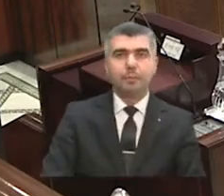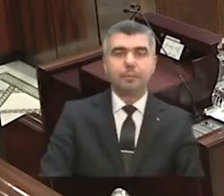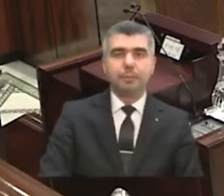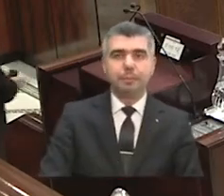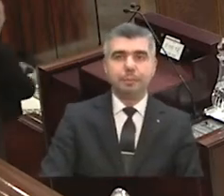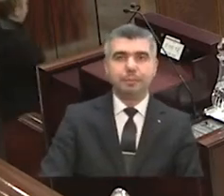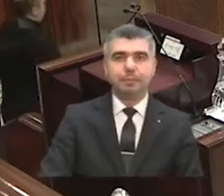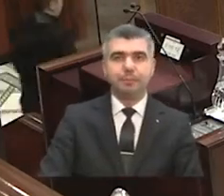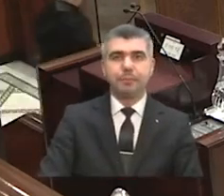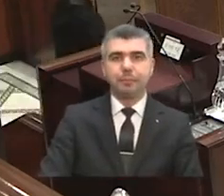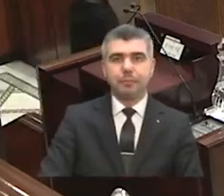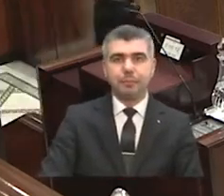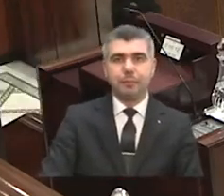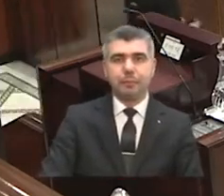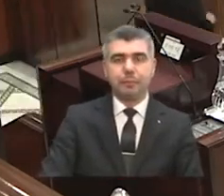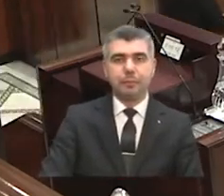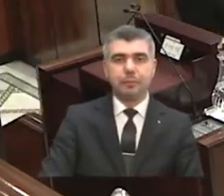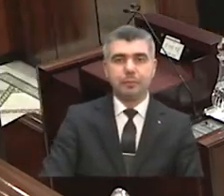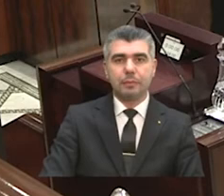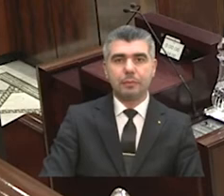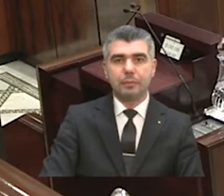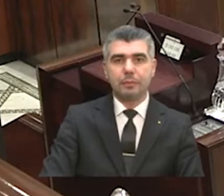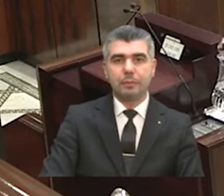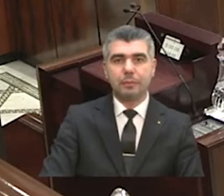La parole est au groupe de